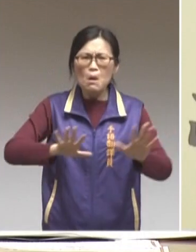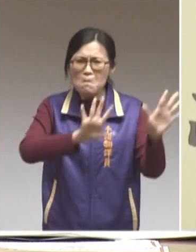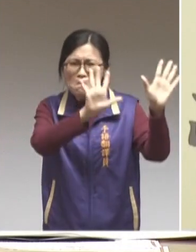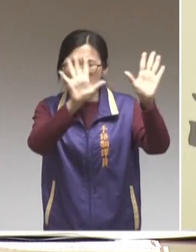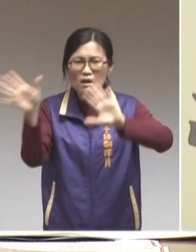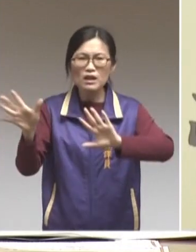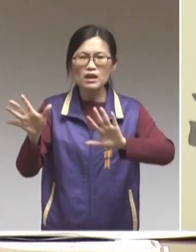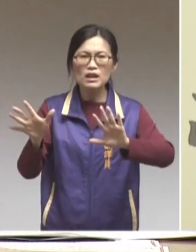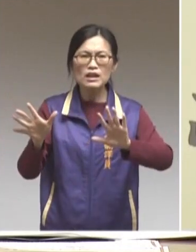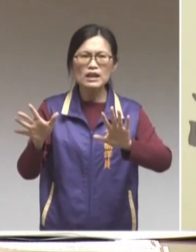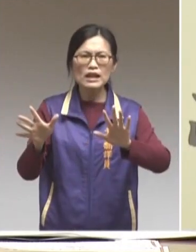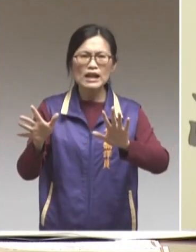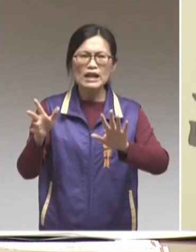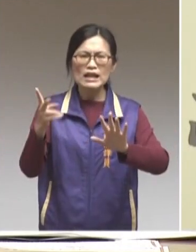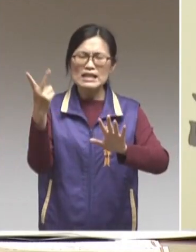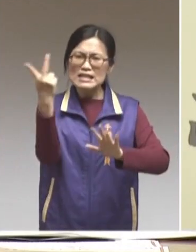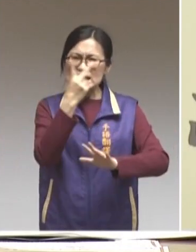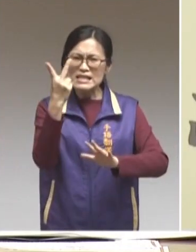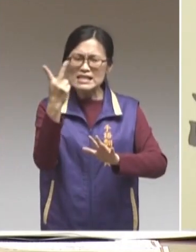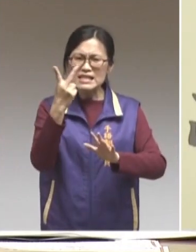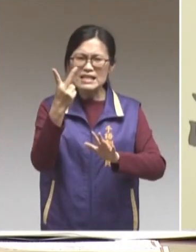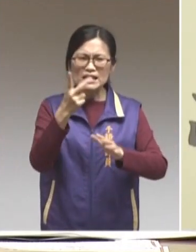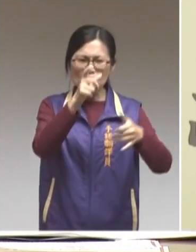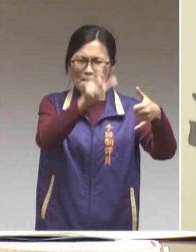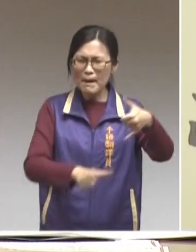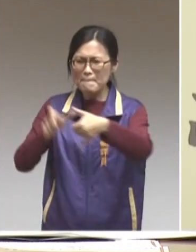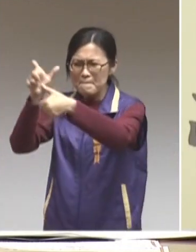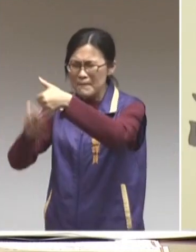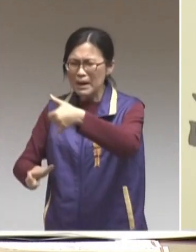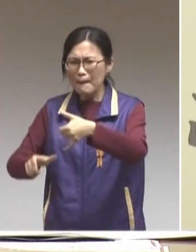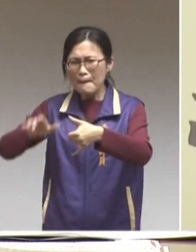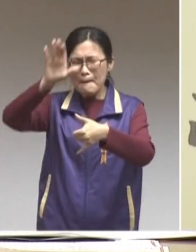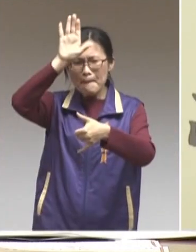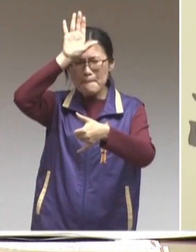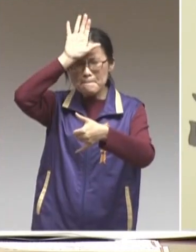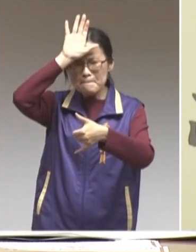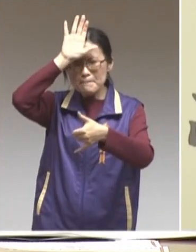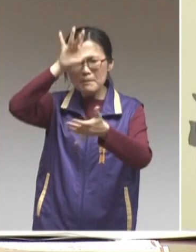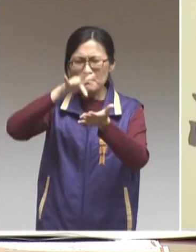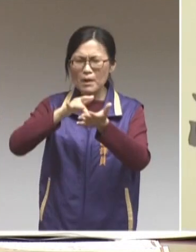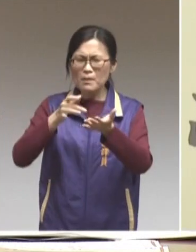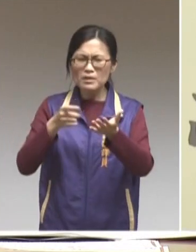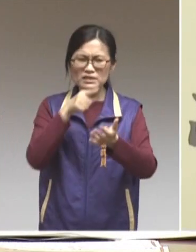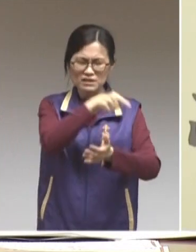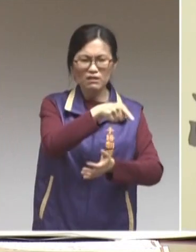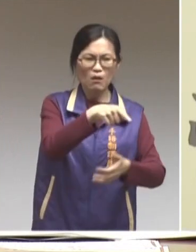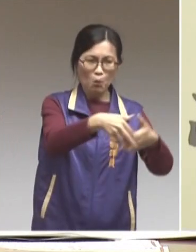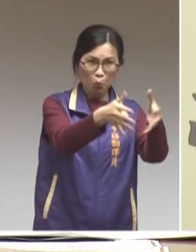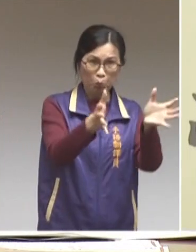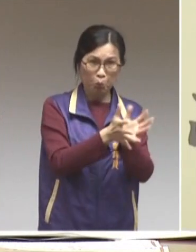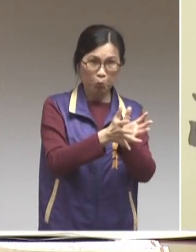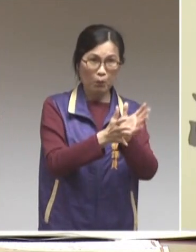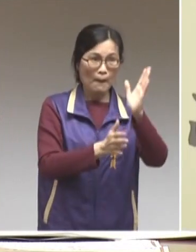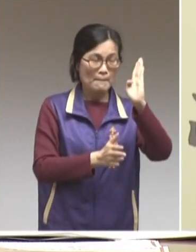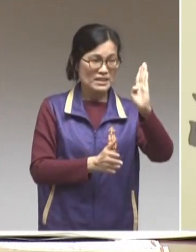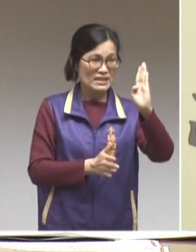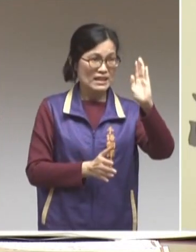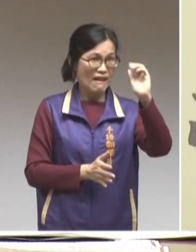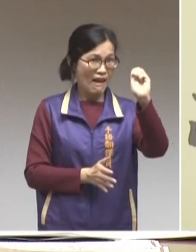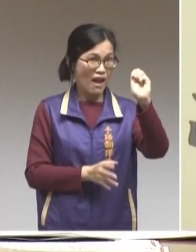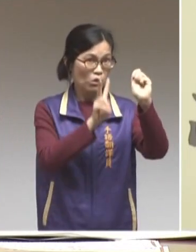个感染的个案来看，好、哦，那一群是属于BA2 的高岗群，好、哦，